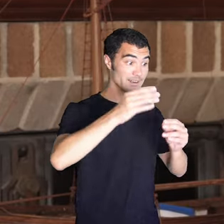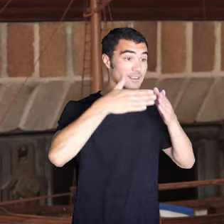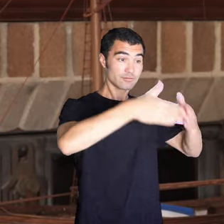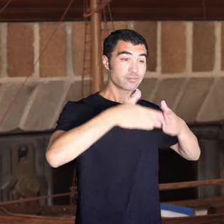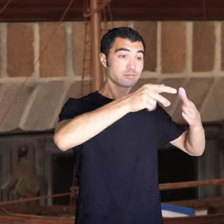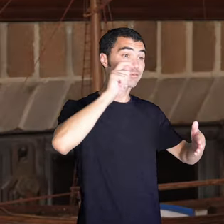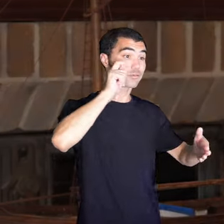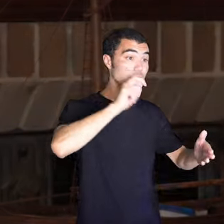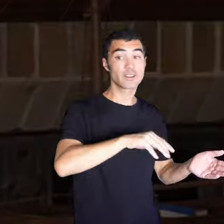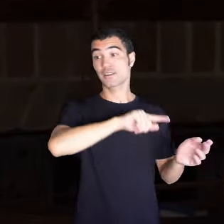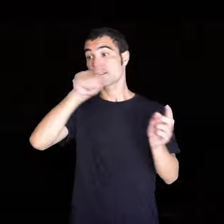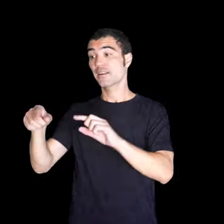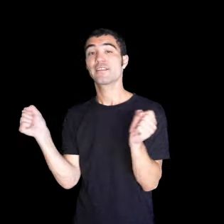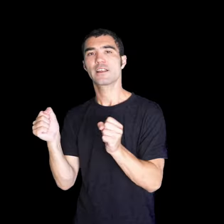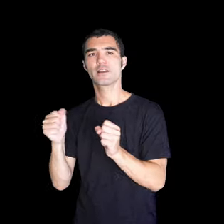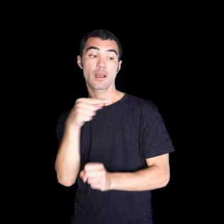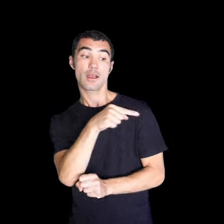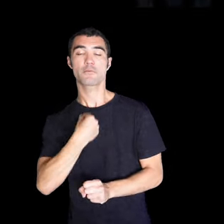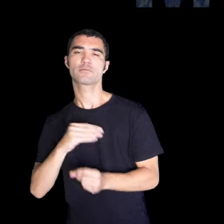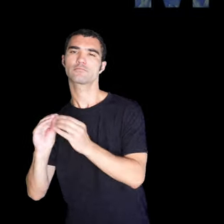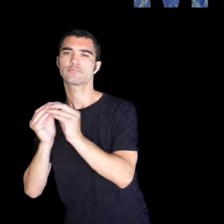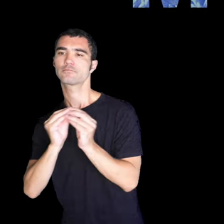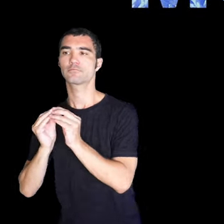les mateixes barques que ell tenia.